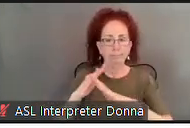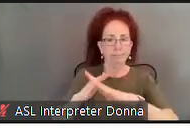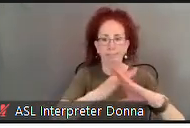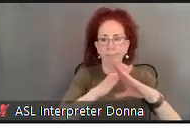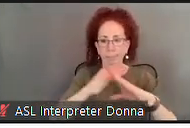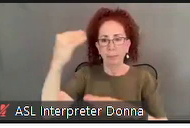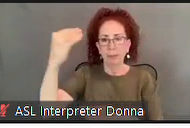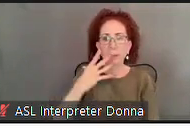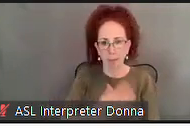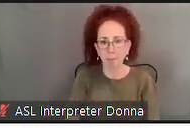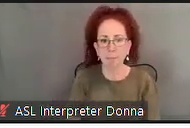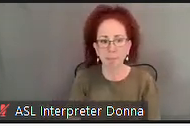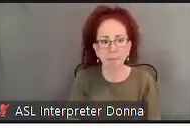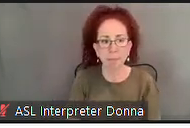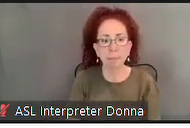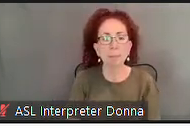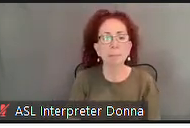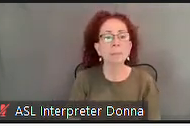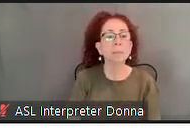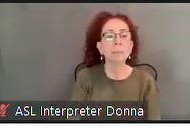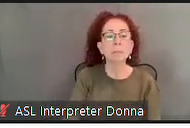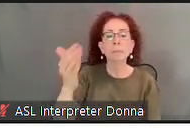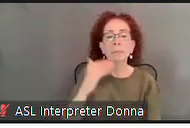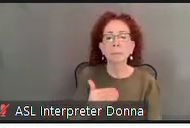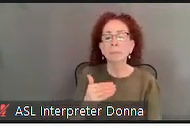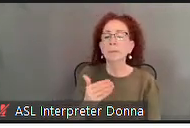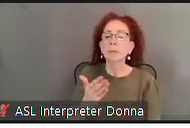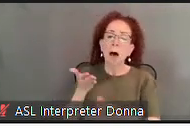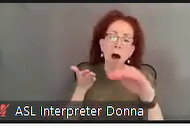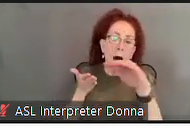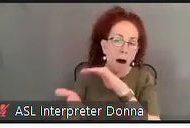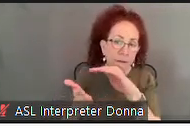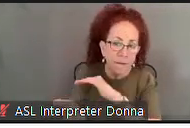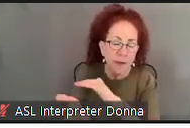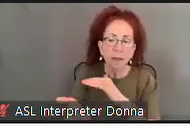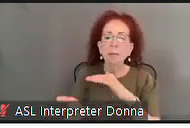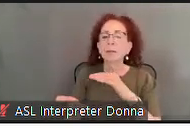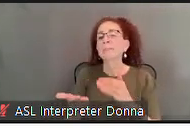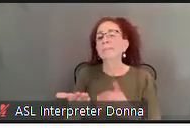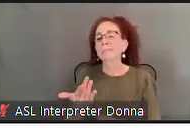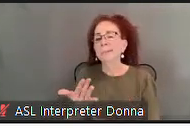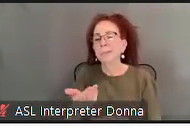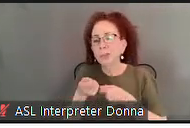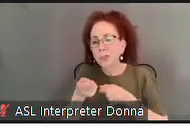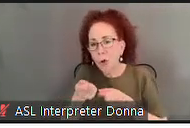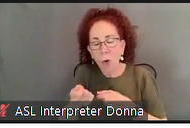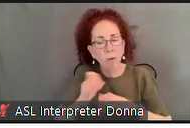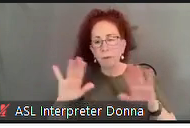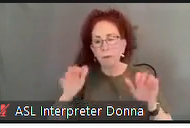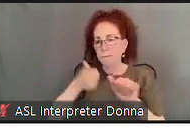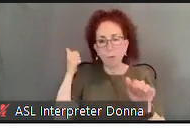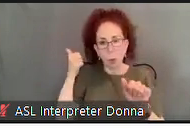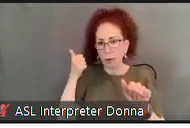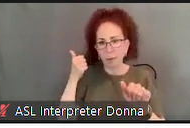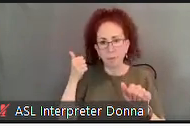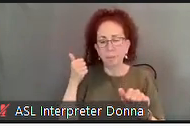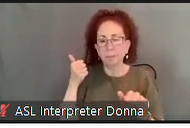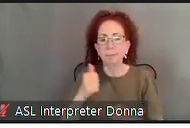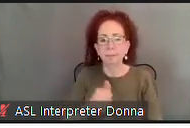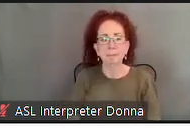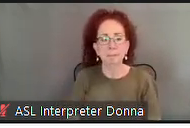在外面天气很热的情况下呢，建议大家把窗关了，窗帘拉